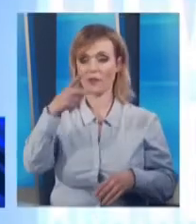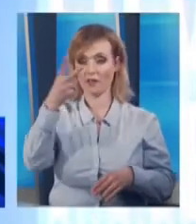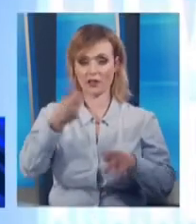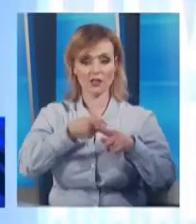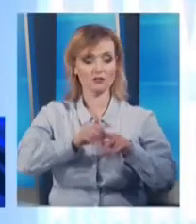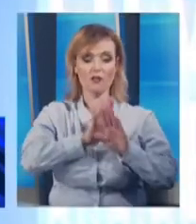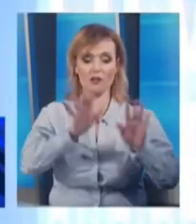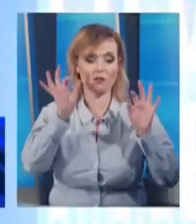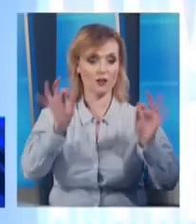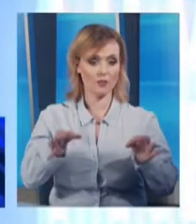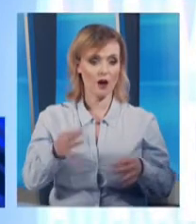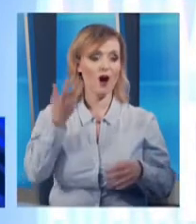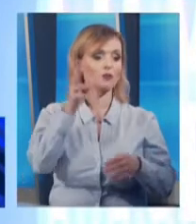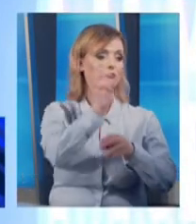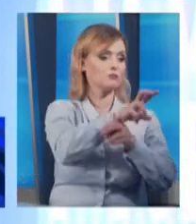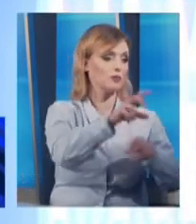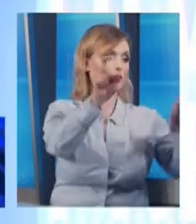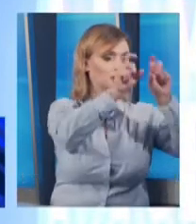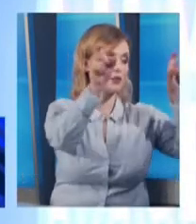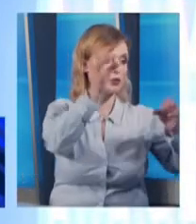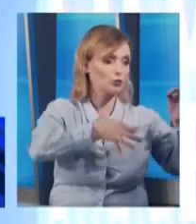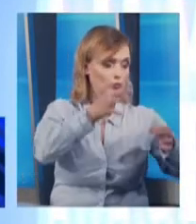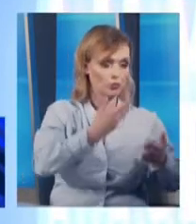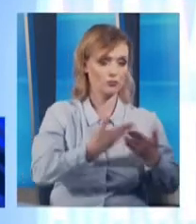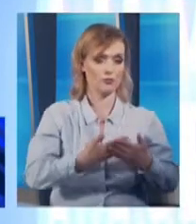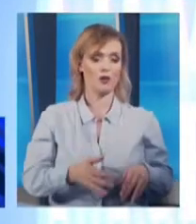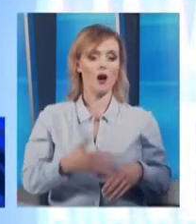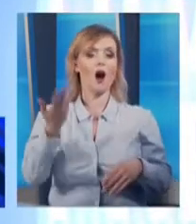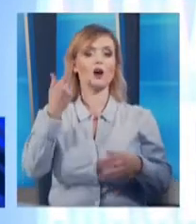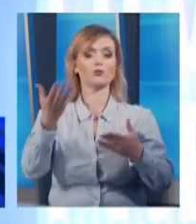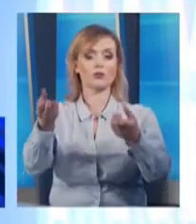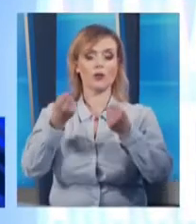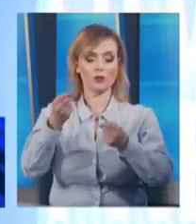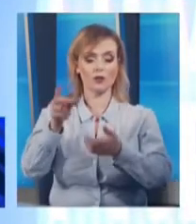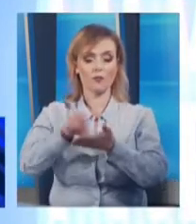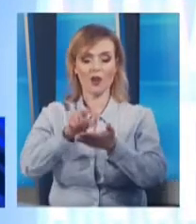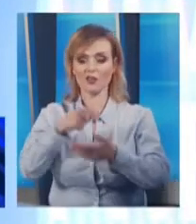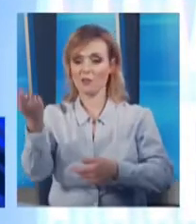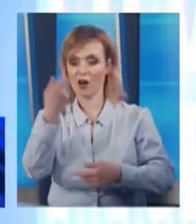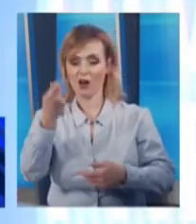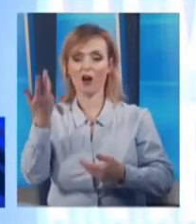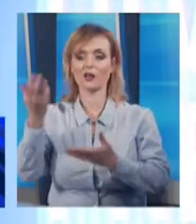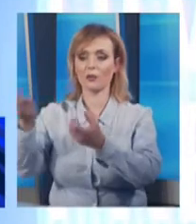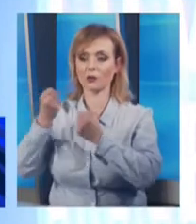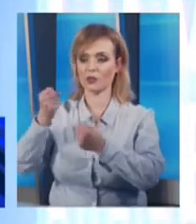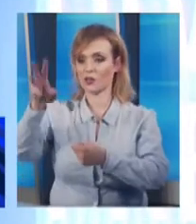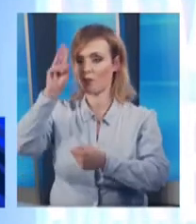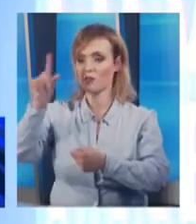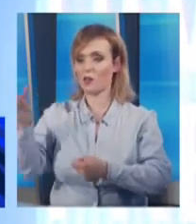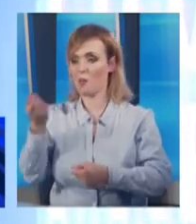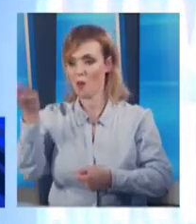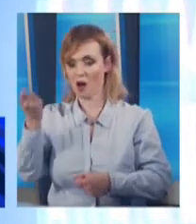atunci când merg în instanță, atunci când primesc o pensie mizeră, atunci când primesc un salariu mic, atunci